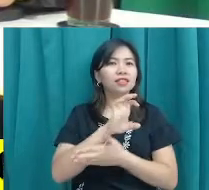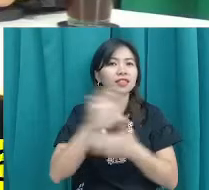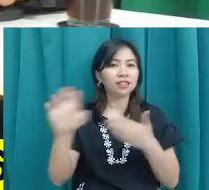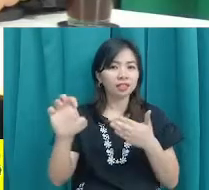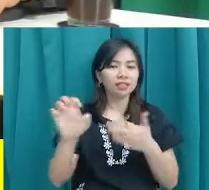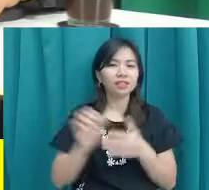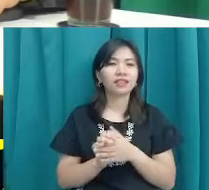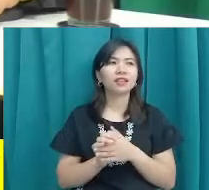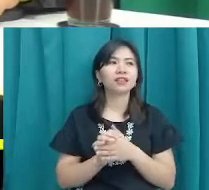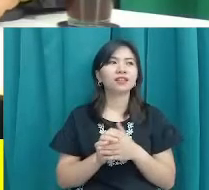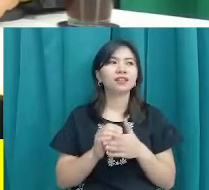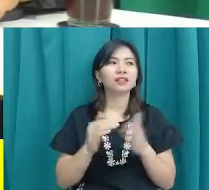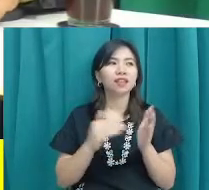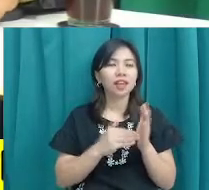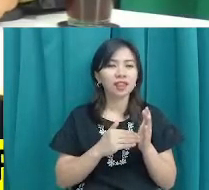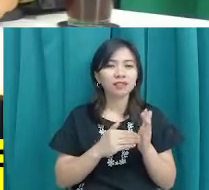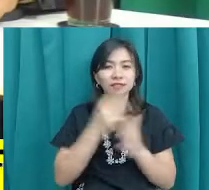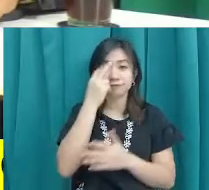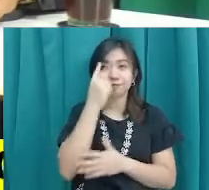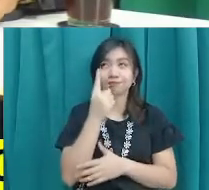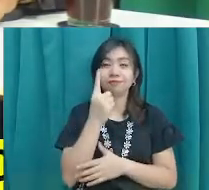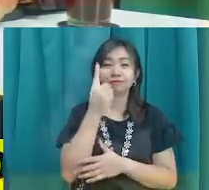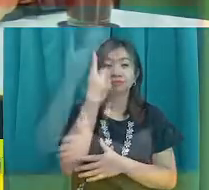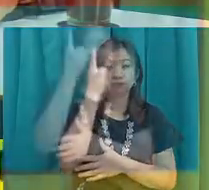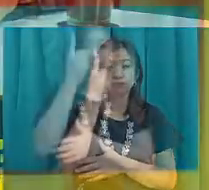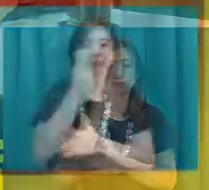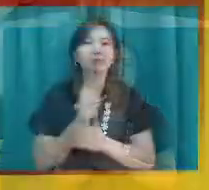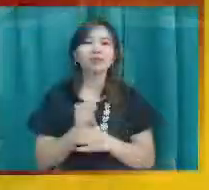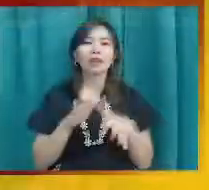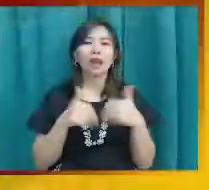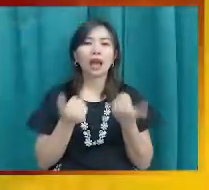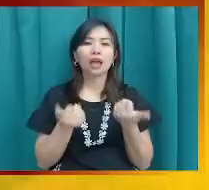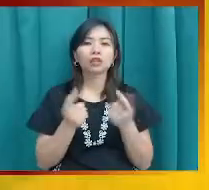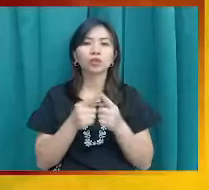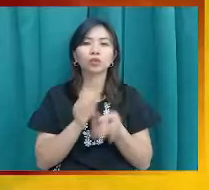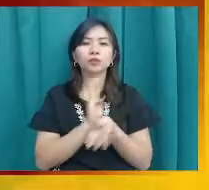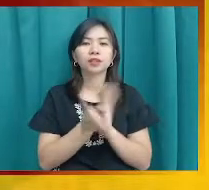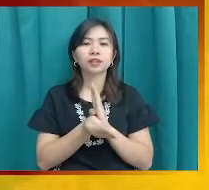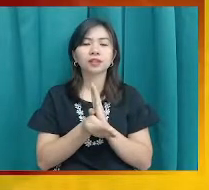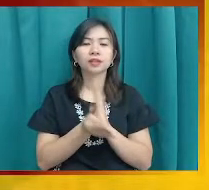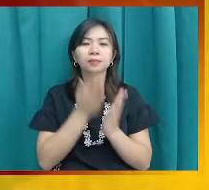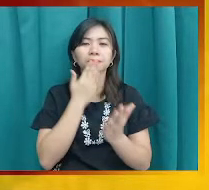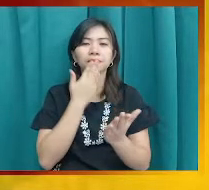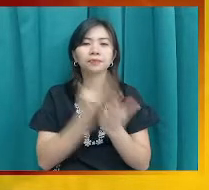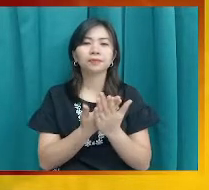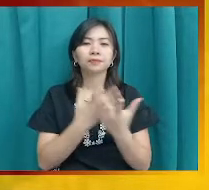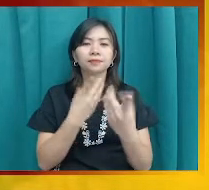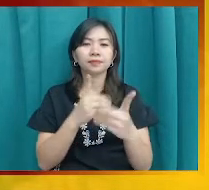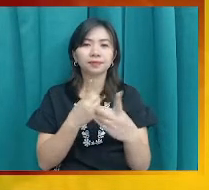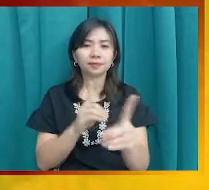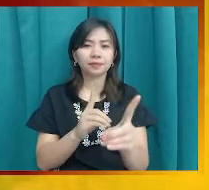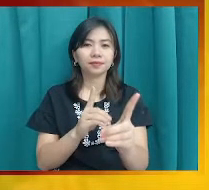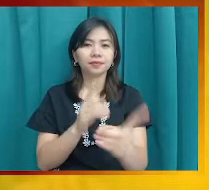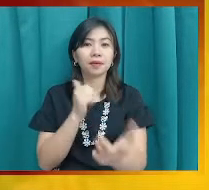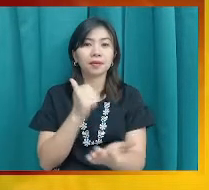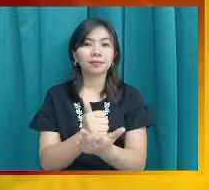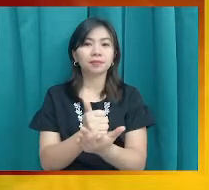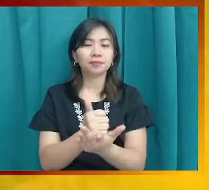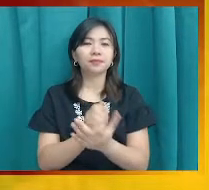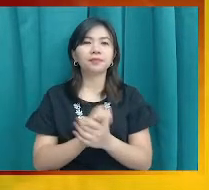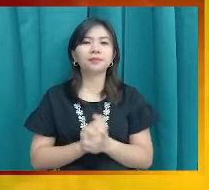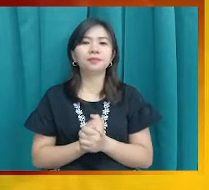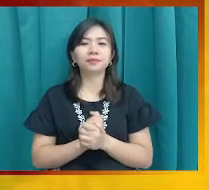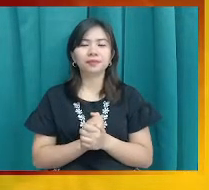topic natin na nakikita yun sa screen yun. 3, 2, 1, boom! How to be a good disciple. Mamimiss ko tong pula na